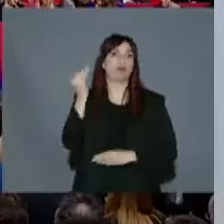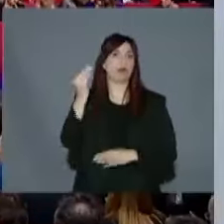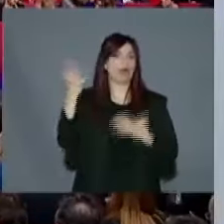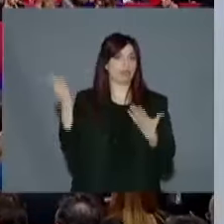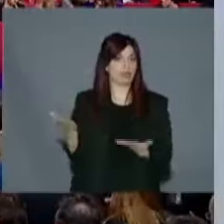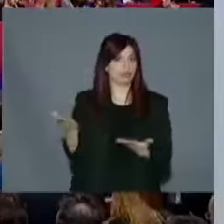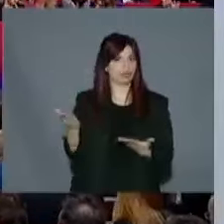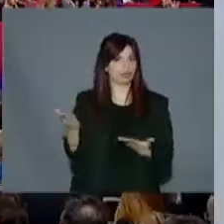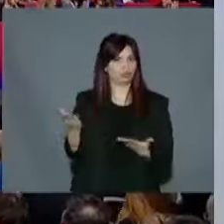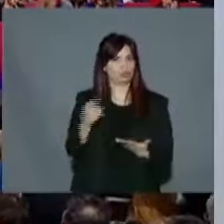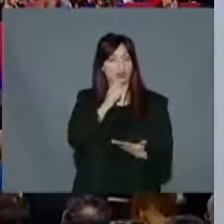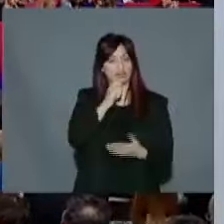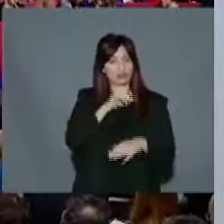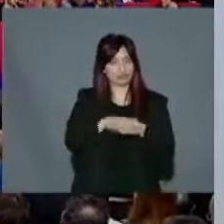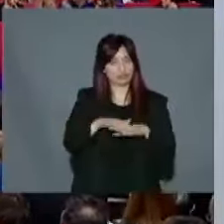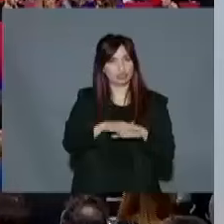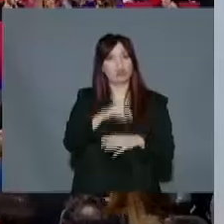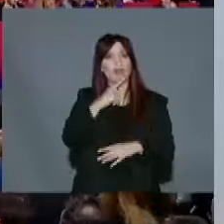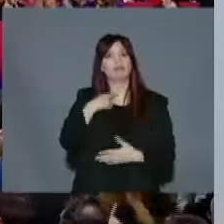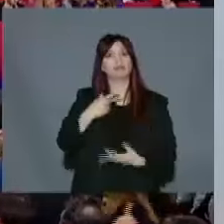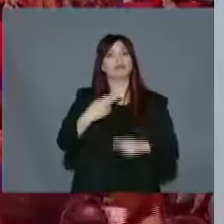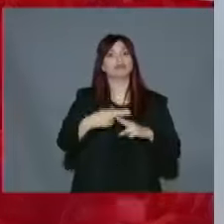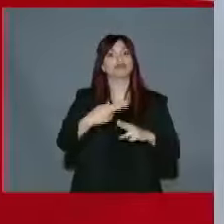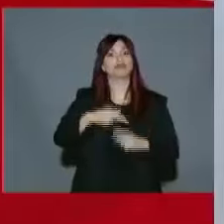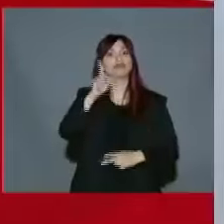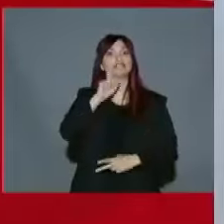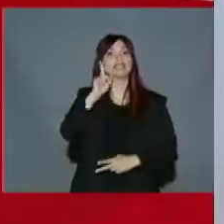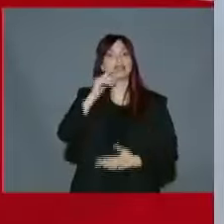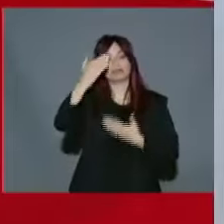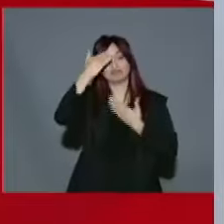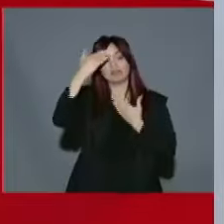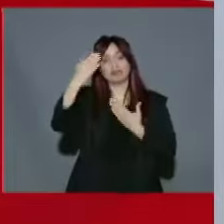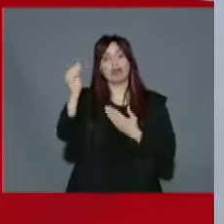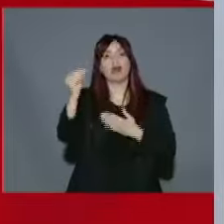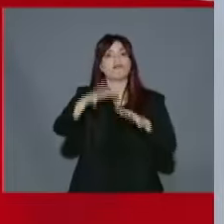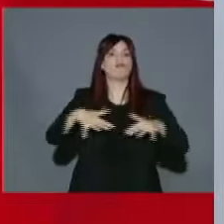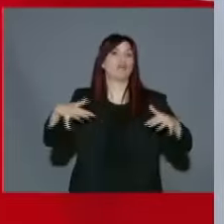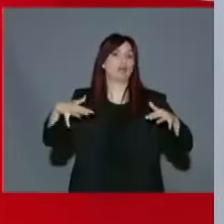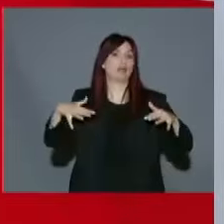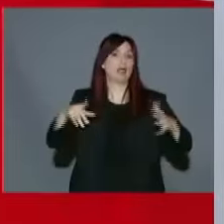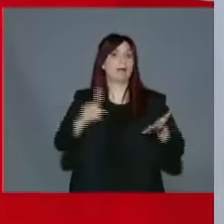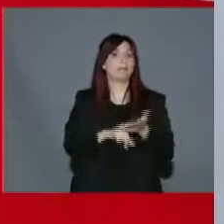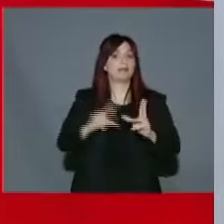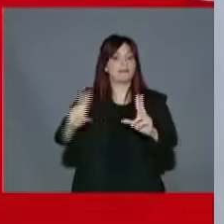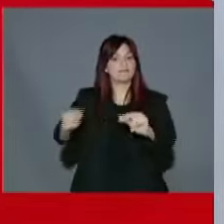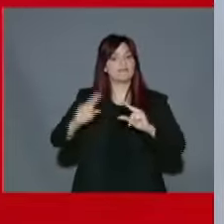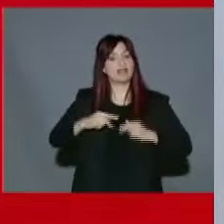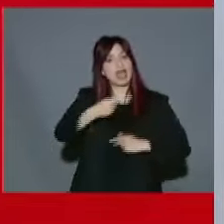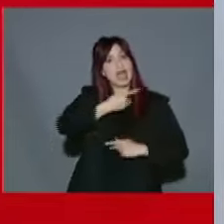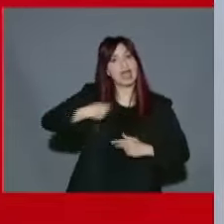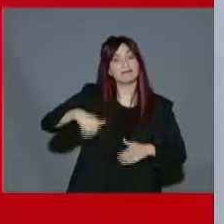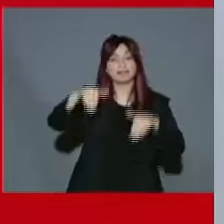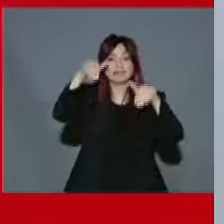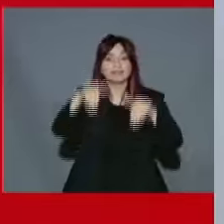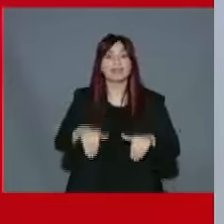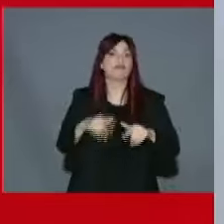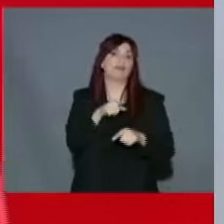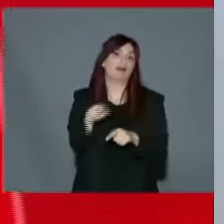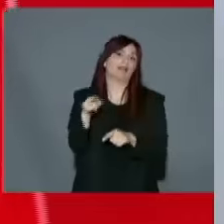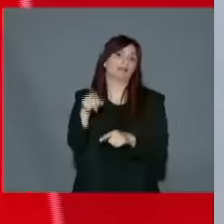έγινε δεκτή γιατί δεν εγκλημάτισε, ήταν μια απαράδεκτη διατύπωση,